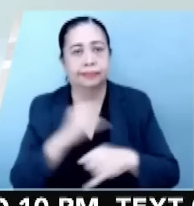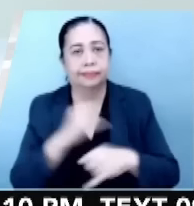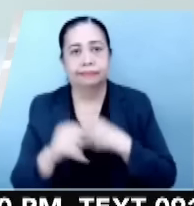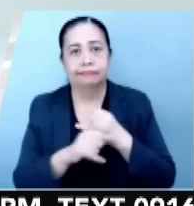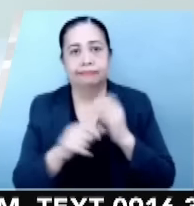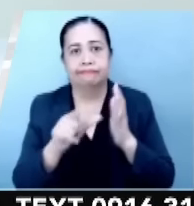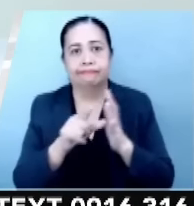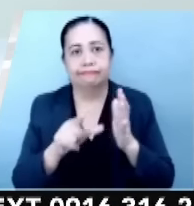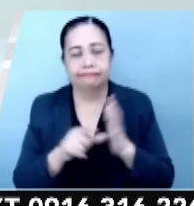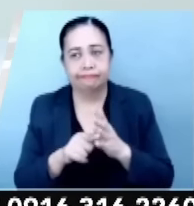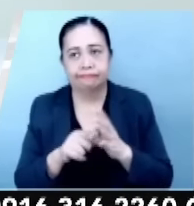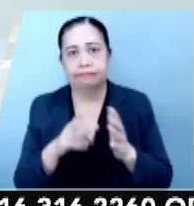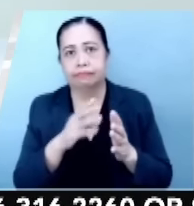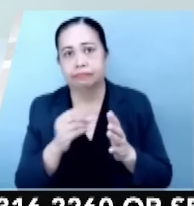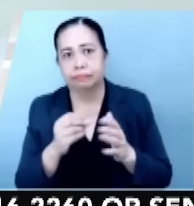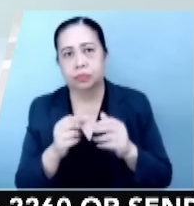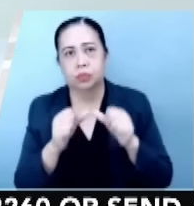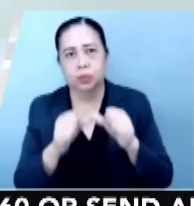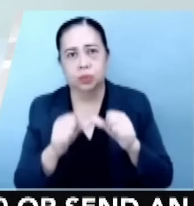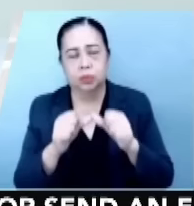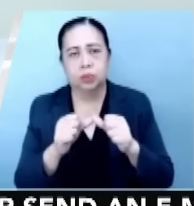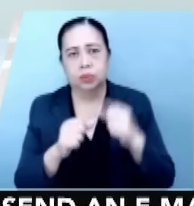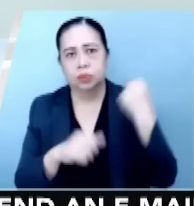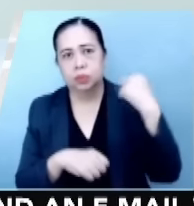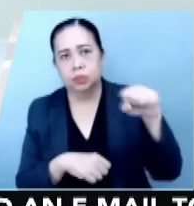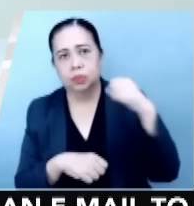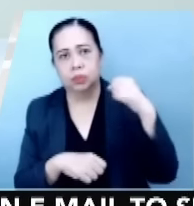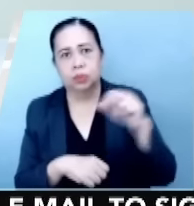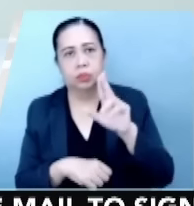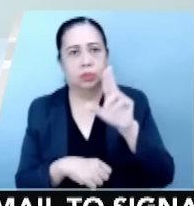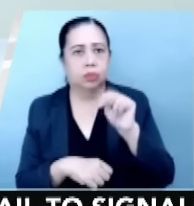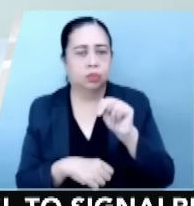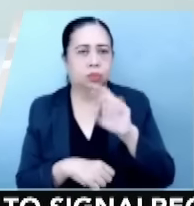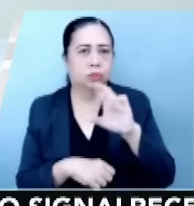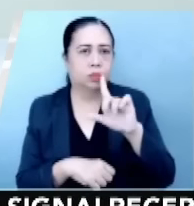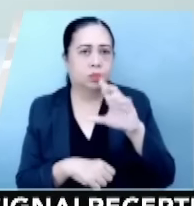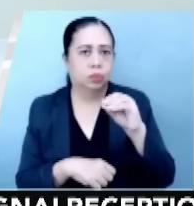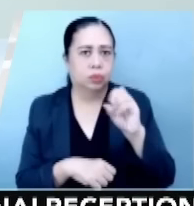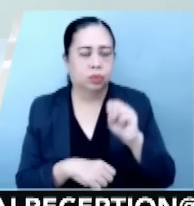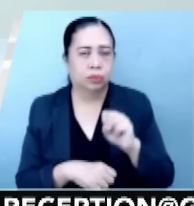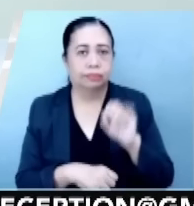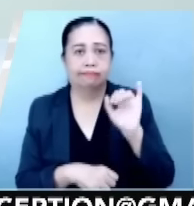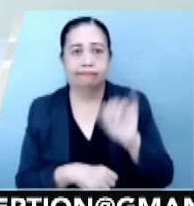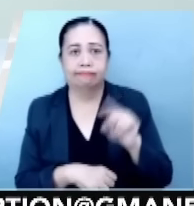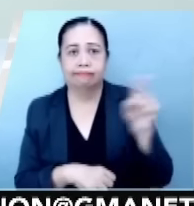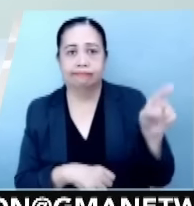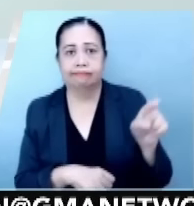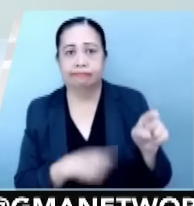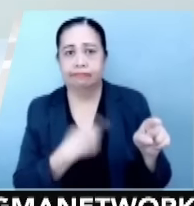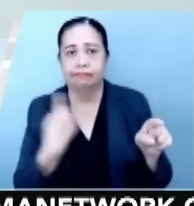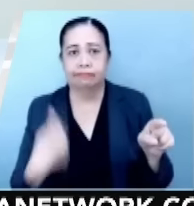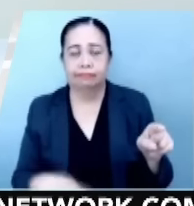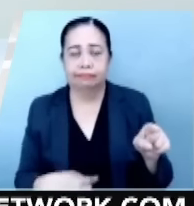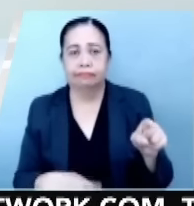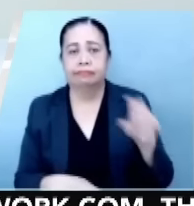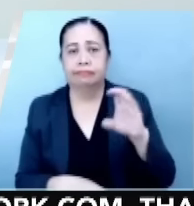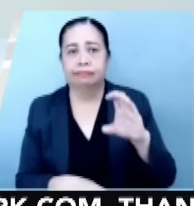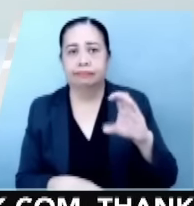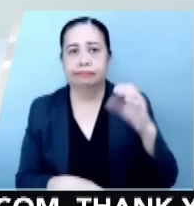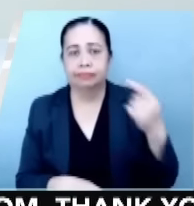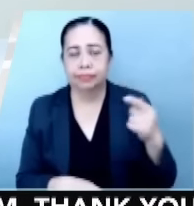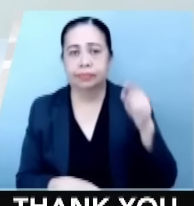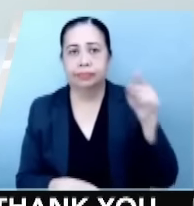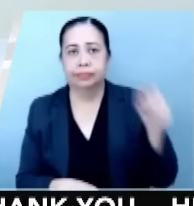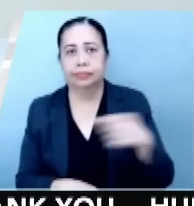and keeps on violating the United Nations Convention of the Law of the Sea, that's only the Chinese Coast Guard and that's only the Chinese